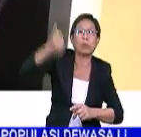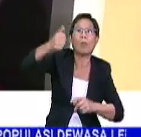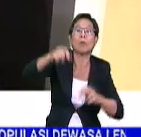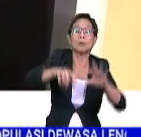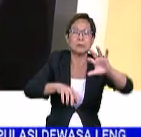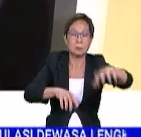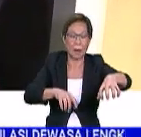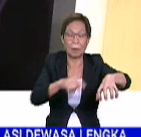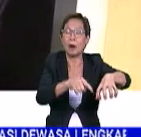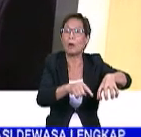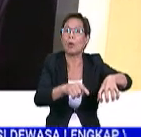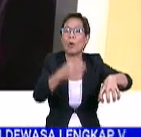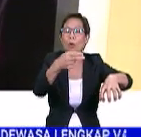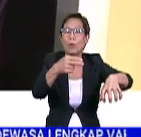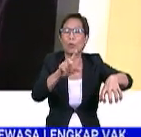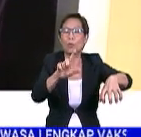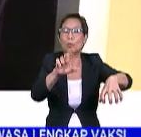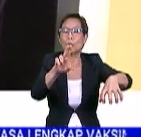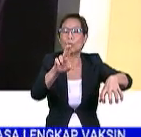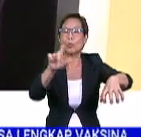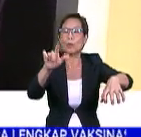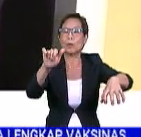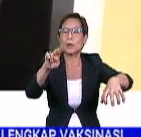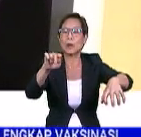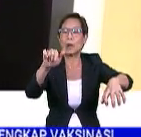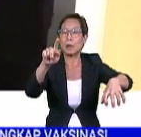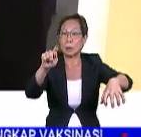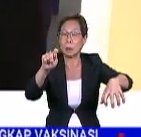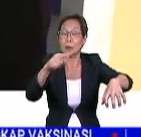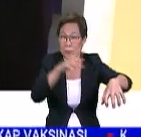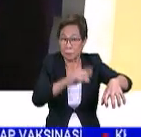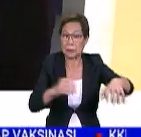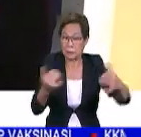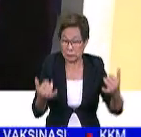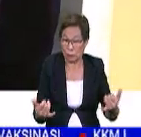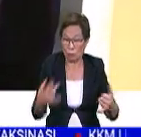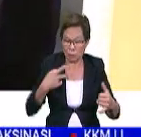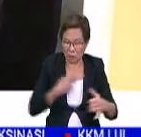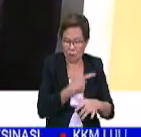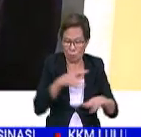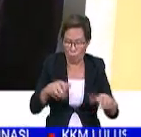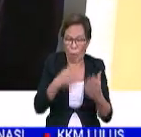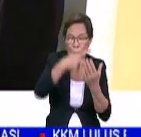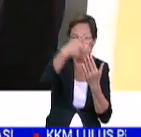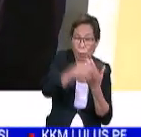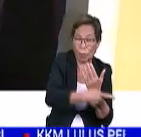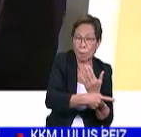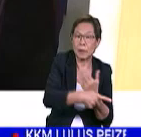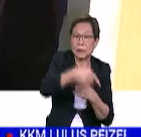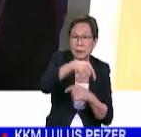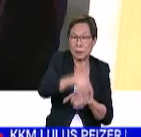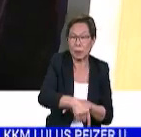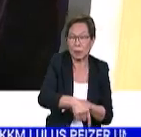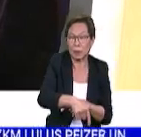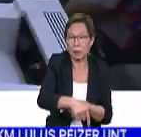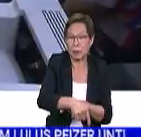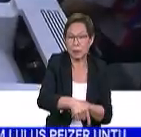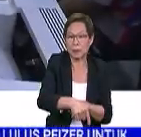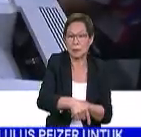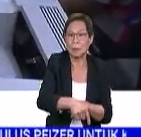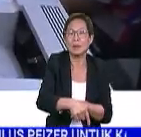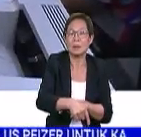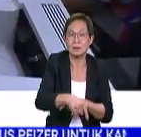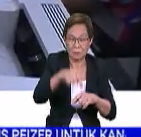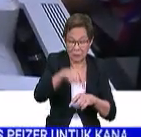daerah Hulu Langat ini. Dan pada hari ini juga kita melaksanakan program ini di kawasan